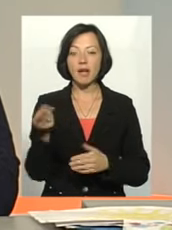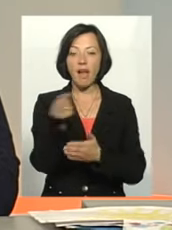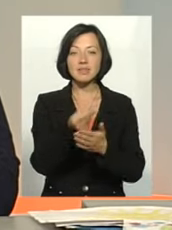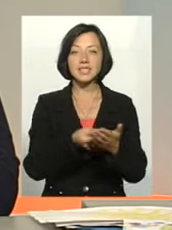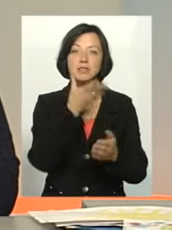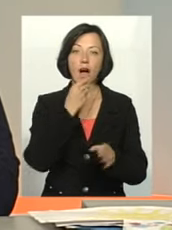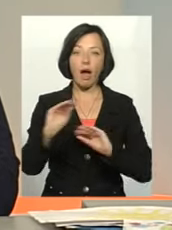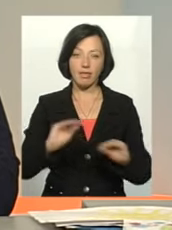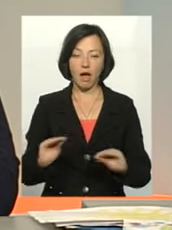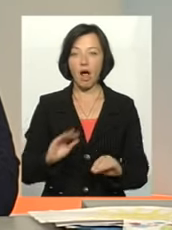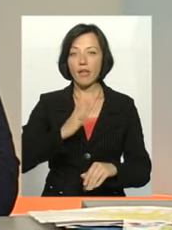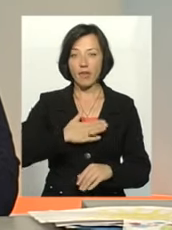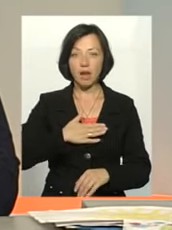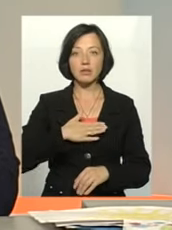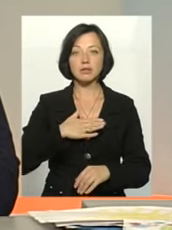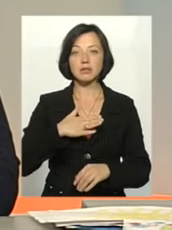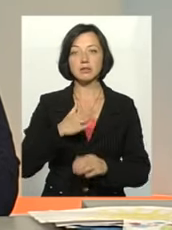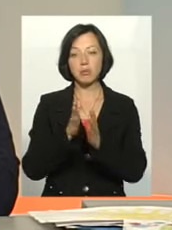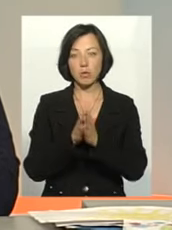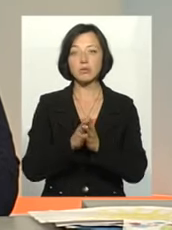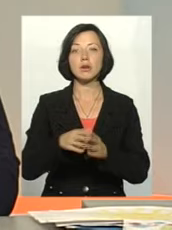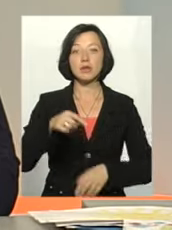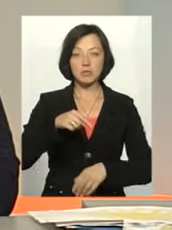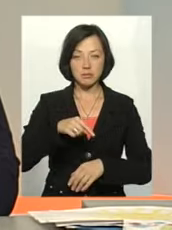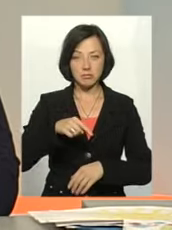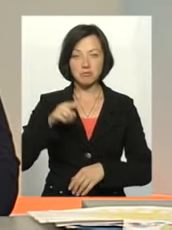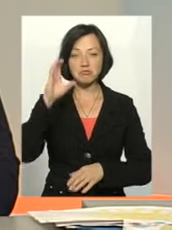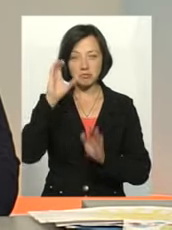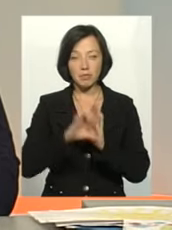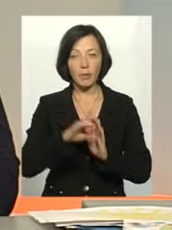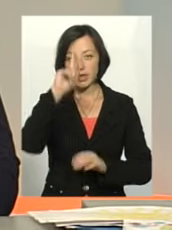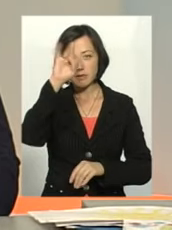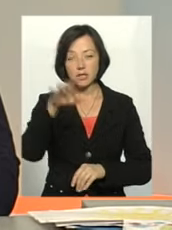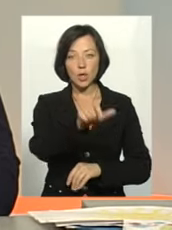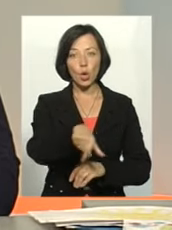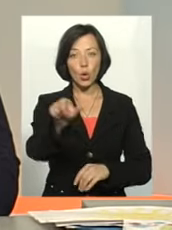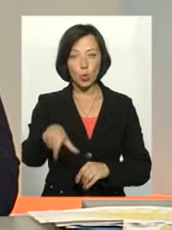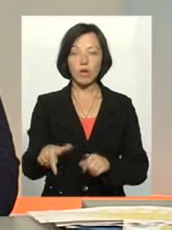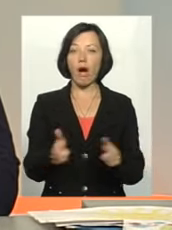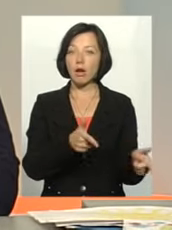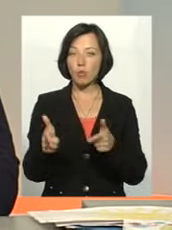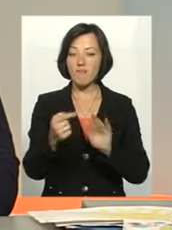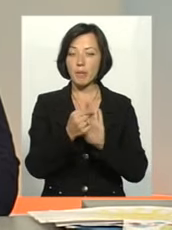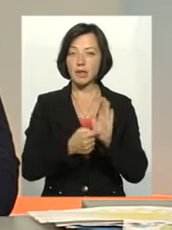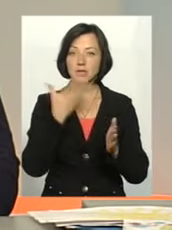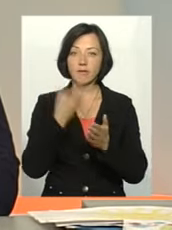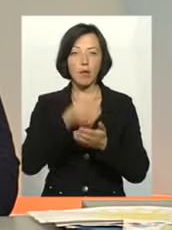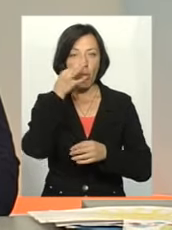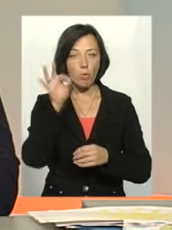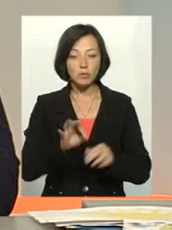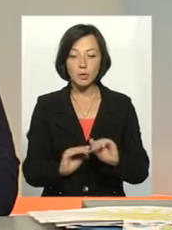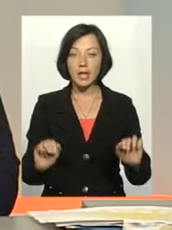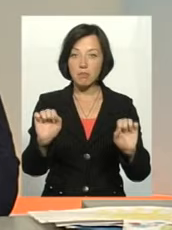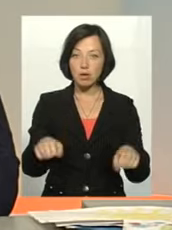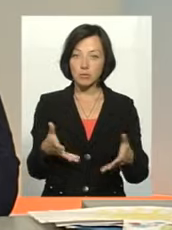наши отклики откликаются известные дизайнеры, известные люди, которые готовы поделиться своим опытом, чтобы дети